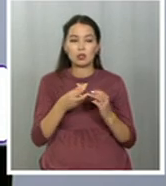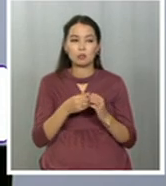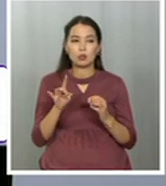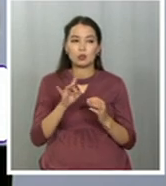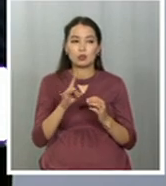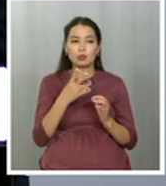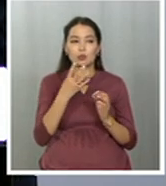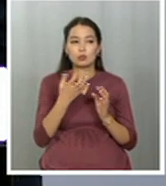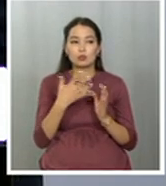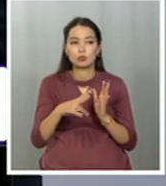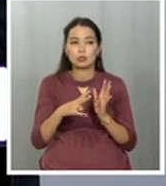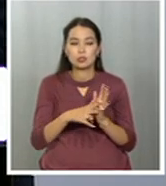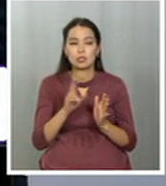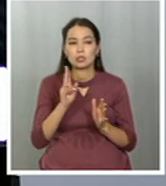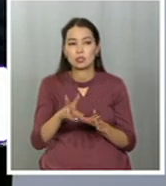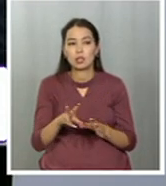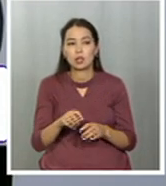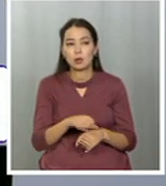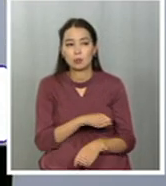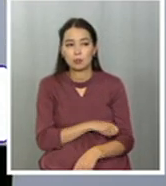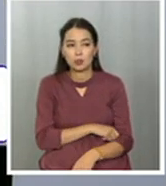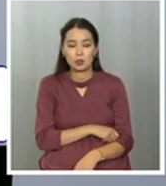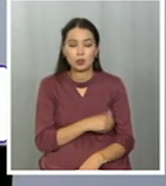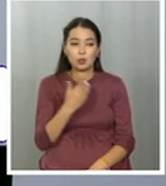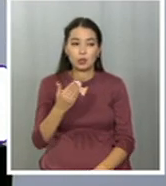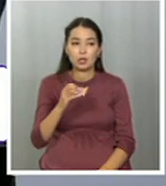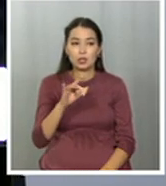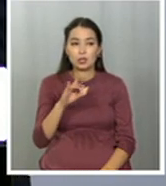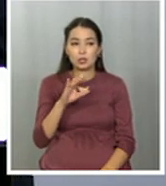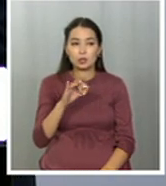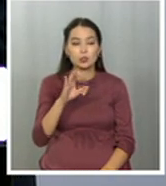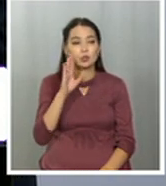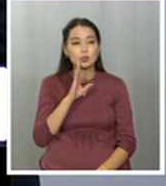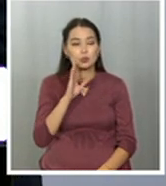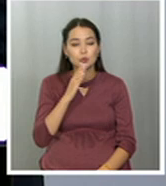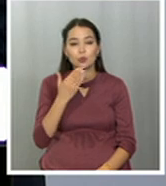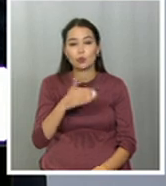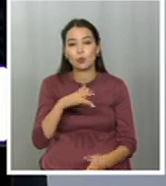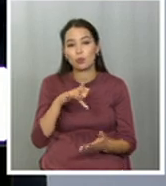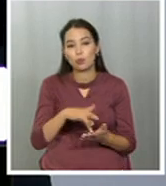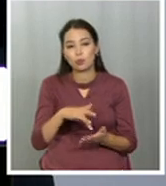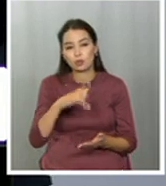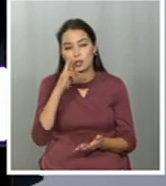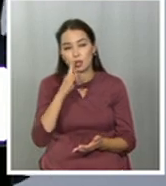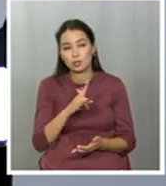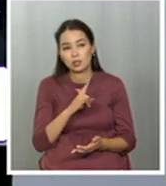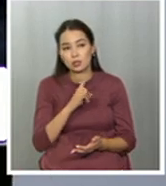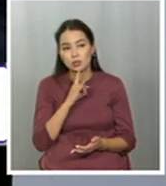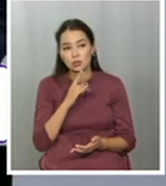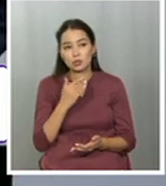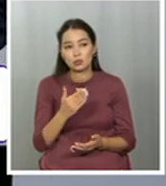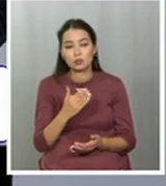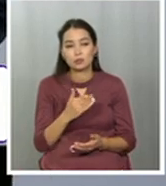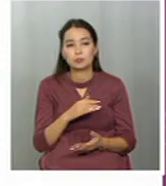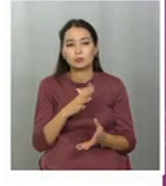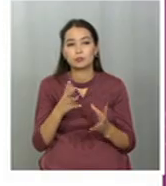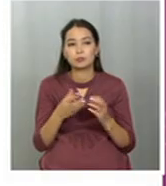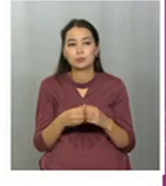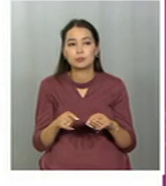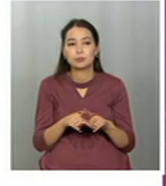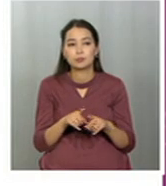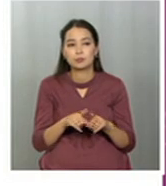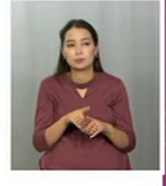458 шақырымды құрайды. Оның Ертістің суы, яғни Орталық Қазақстанның өнеркәсіп орталықтары мен